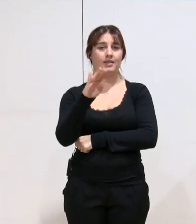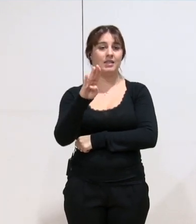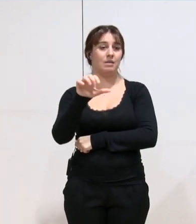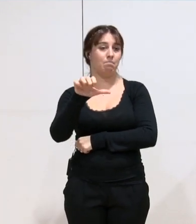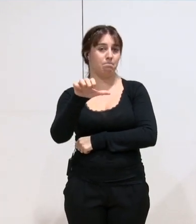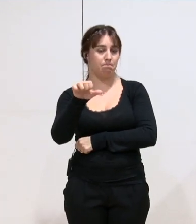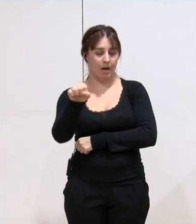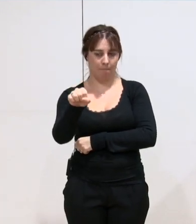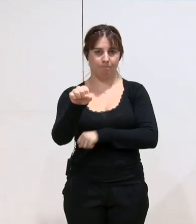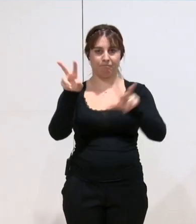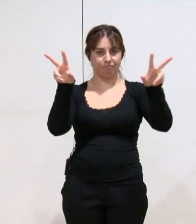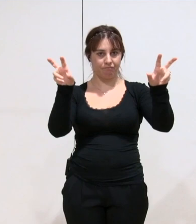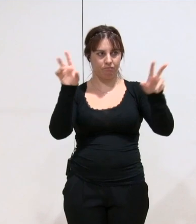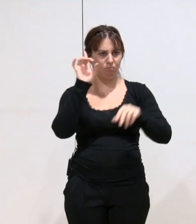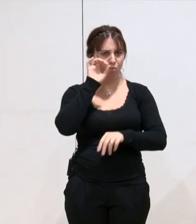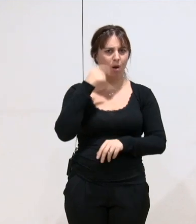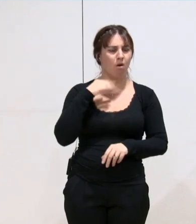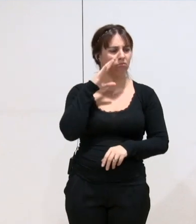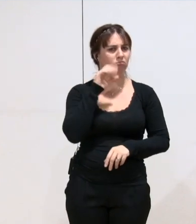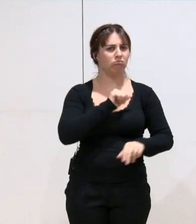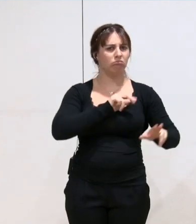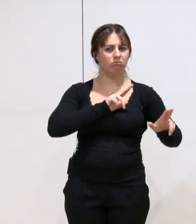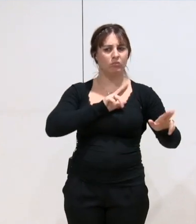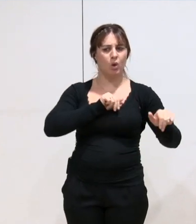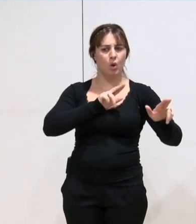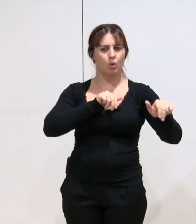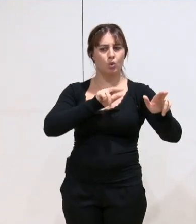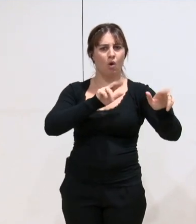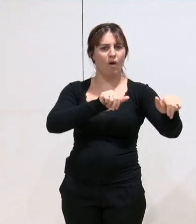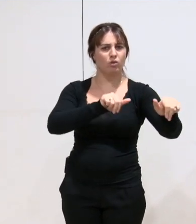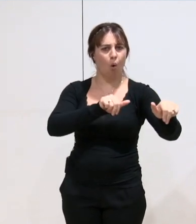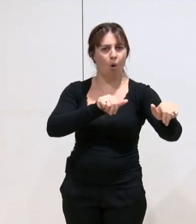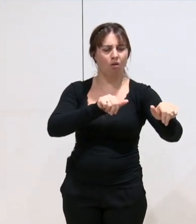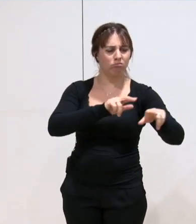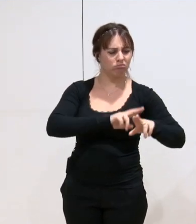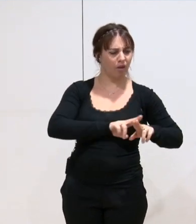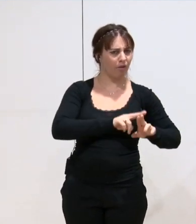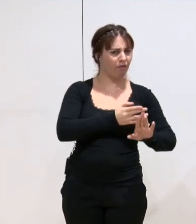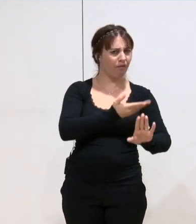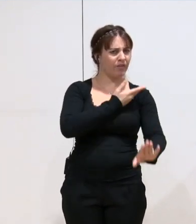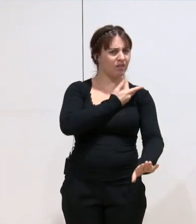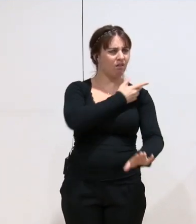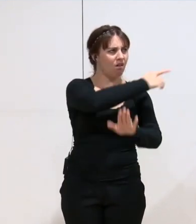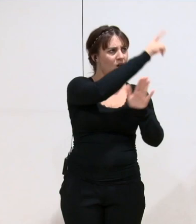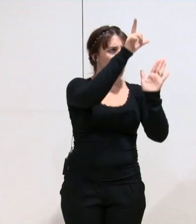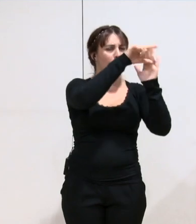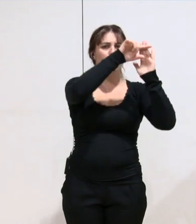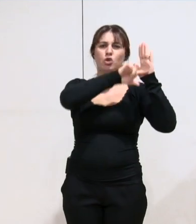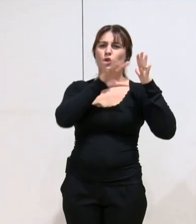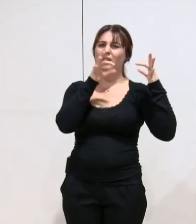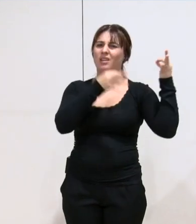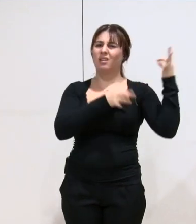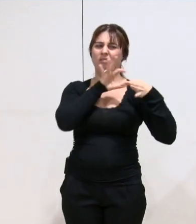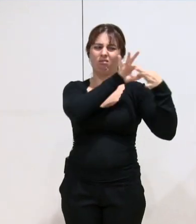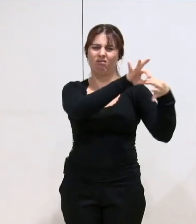je sache, de convention avec les organisateurs, je voulais savoir selon quel cadre juridique